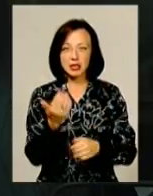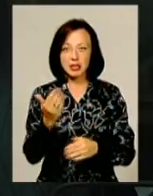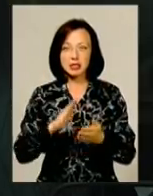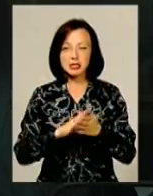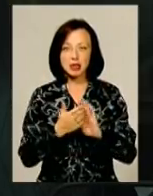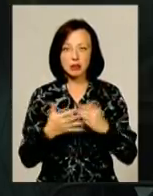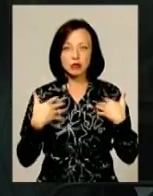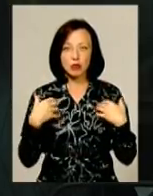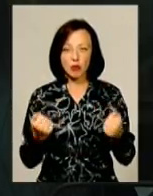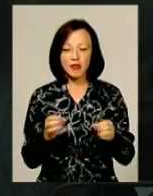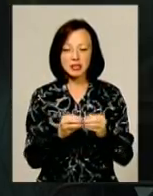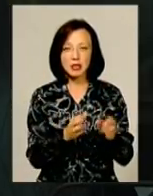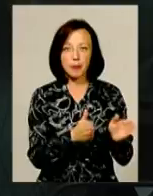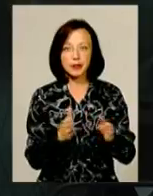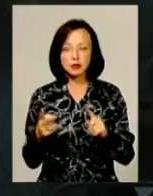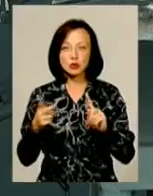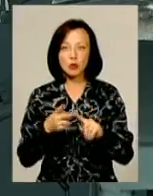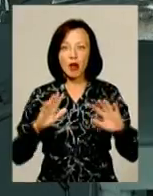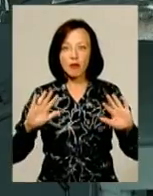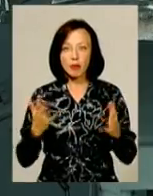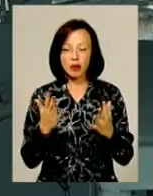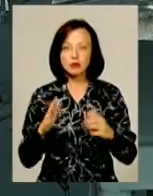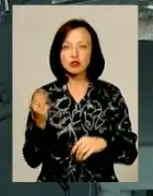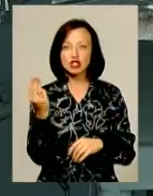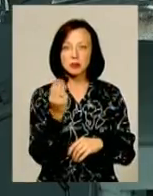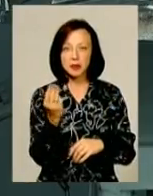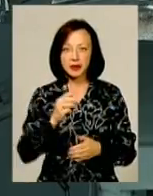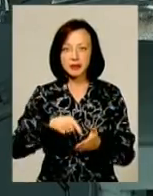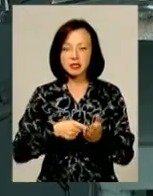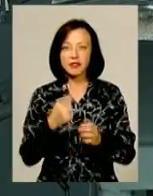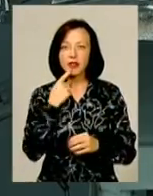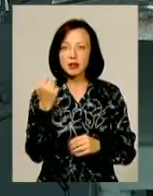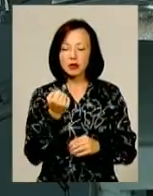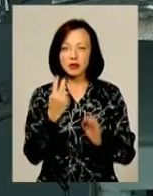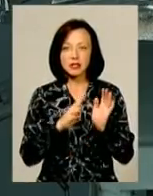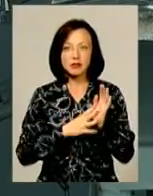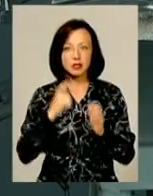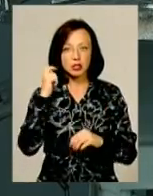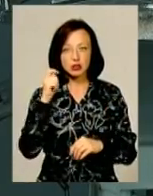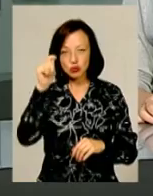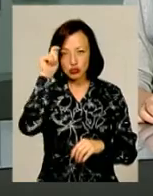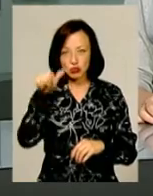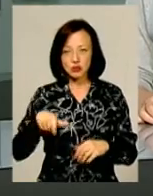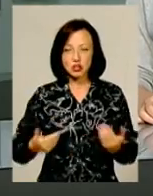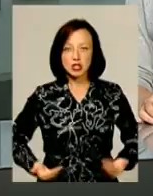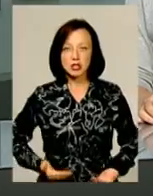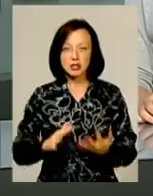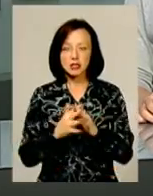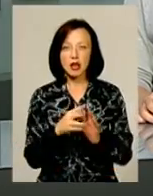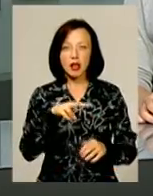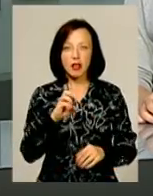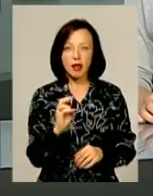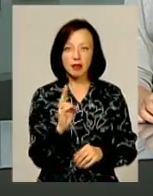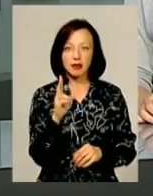стан здоров'я стабільний. Другий випадок стався у Шепетівці у неділю. 29-річний чоловік, житель села